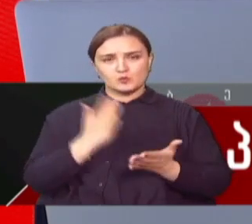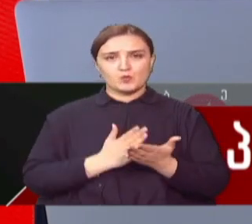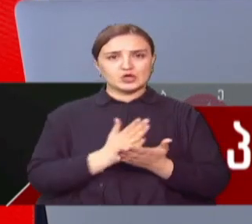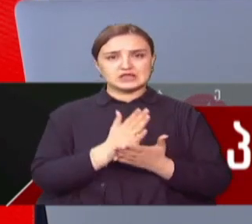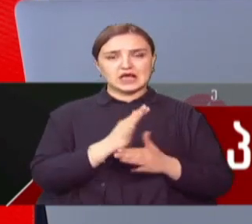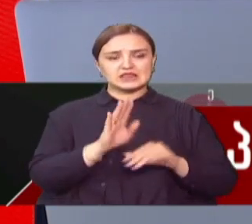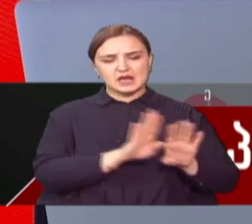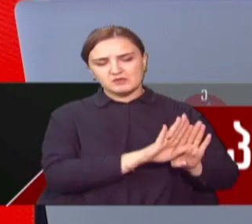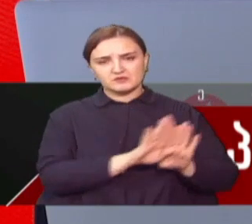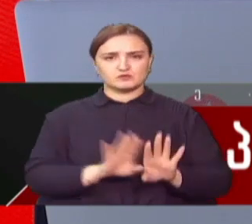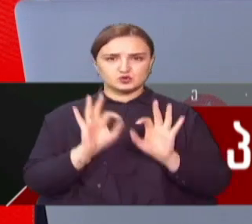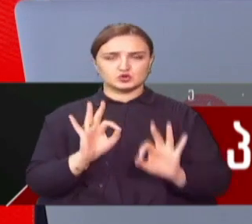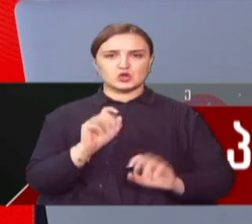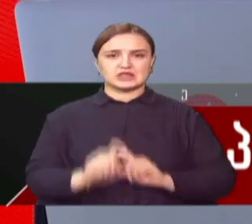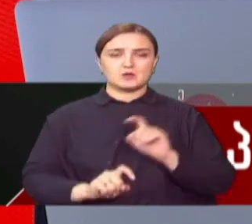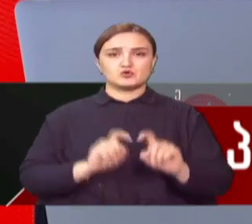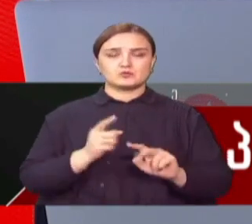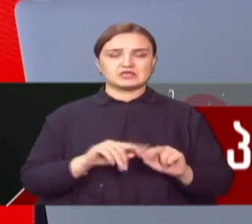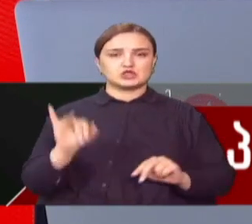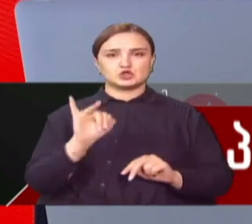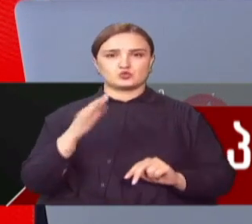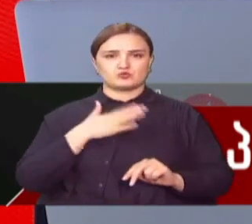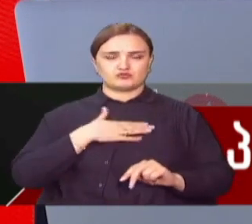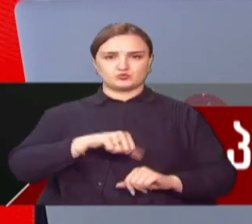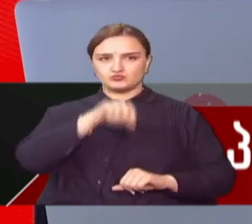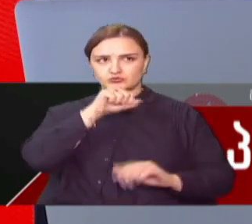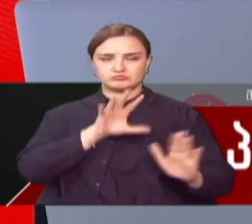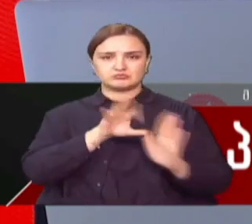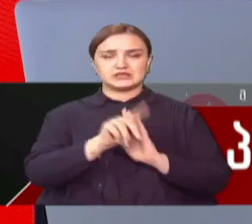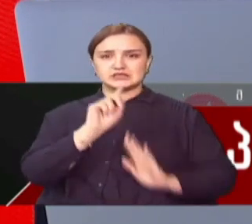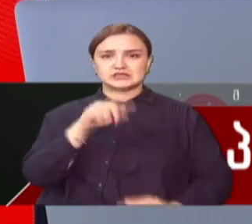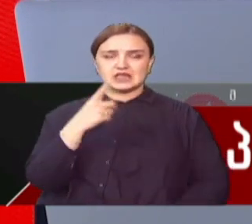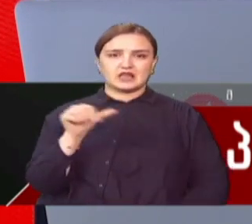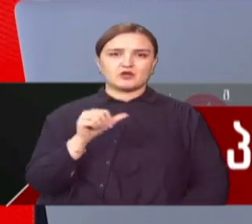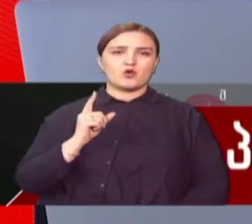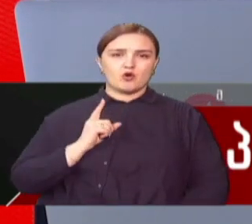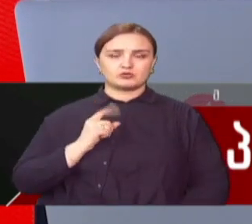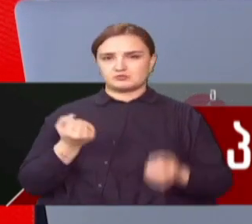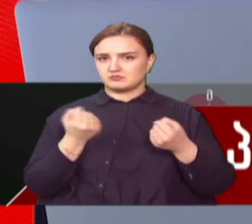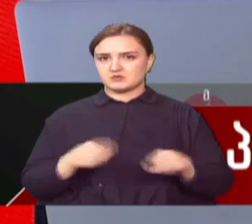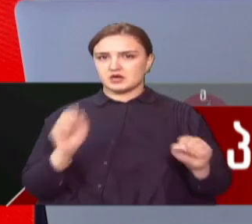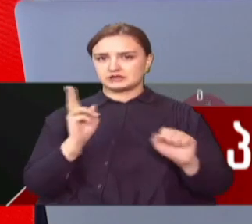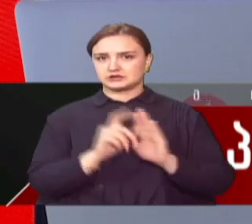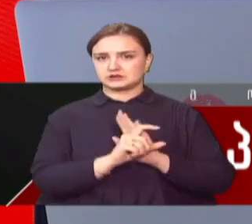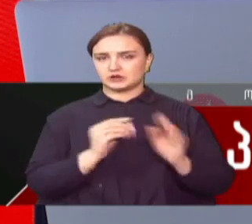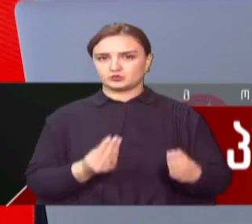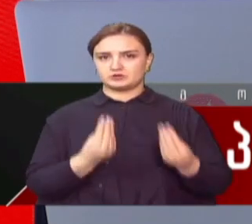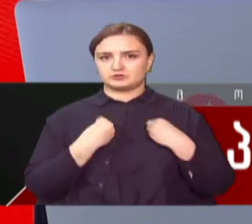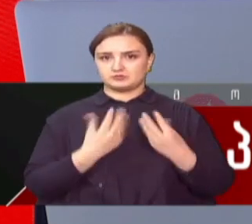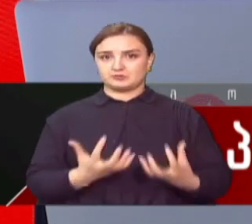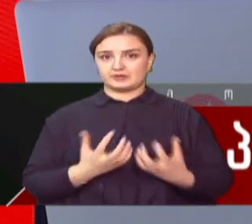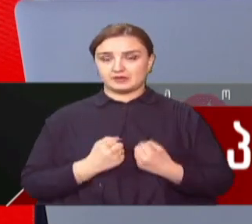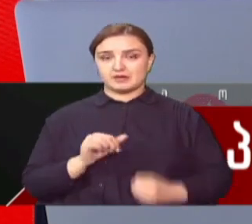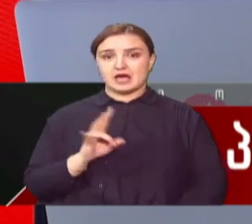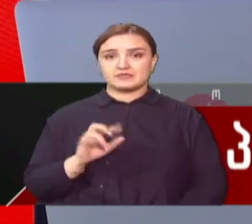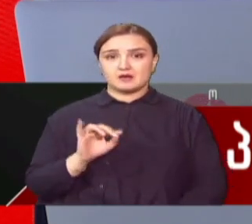შედეგად ფასდება ევროპული საბჭოს ისტორიული გადაწყვეტილება და წელიწადნახევრიანი ლოდინის შემდეგ ევროკავშირის წევრობის კანდიდატის სტატუსის მიღება.